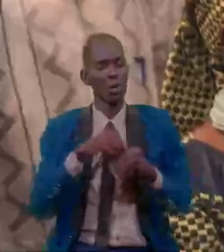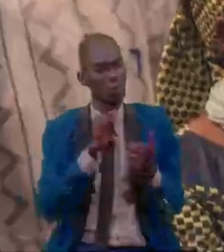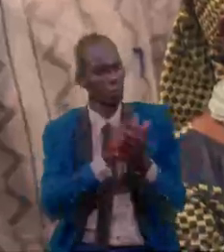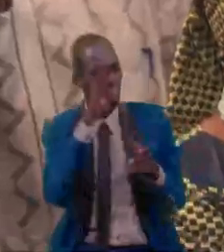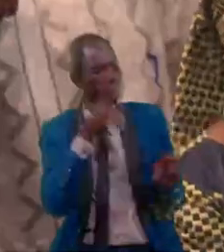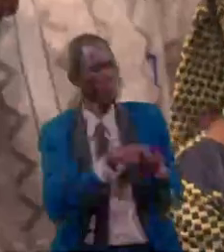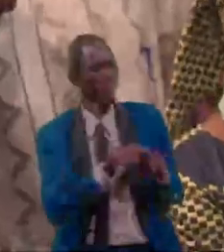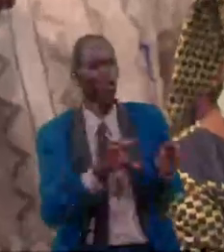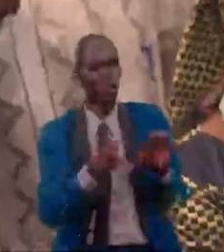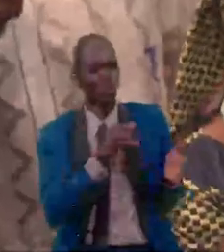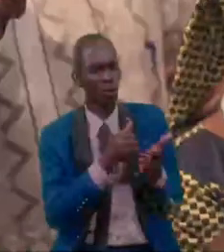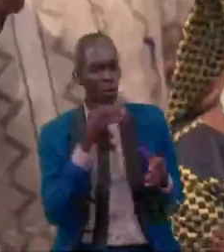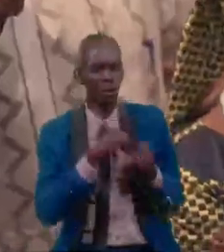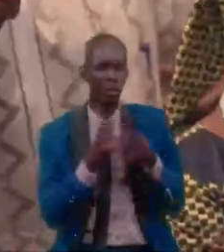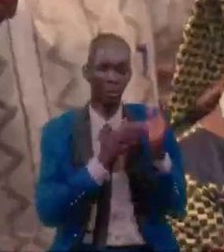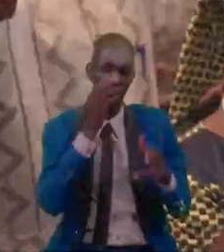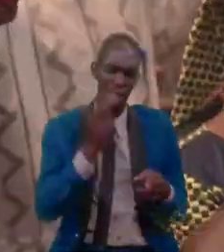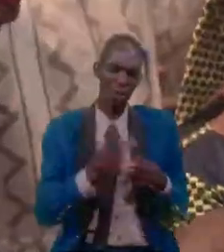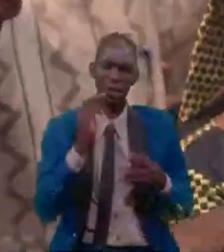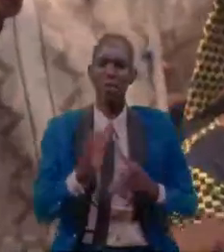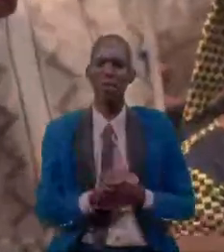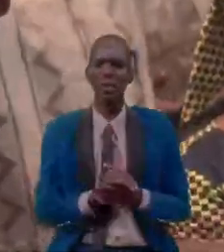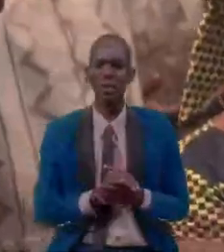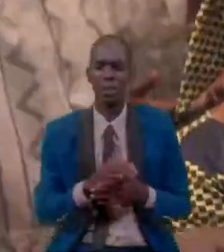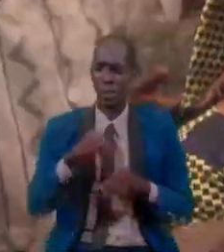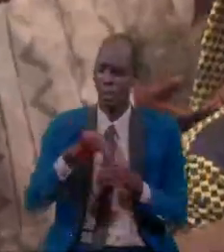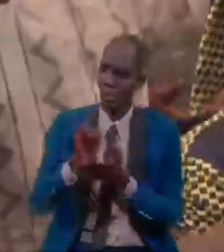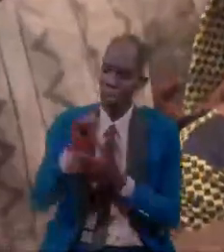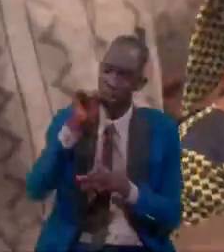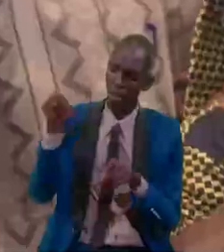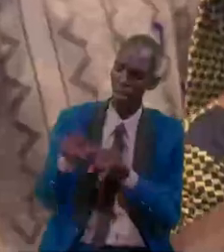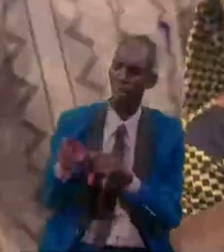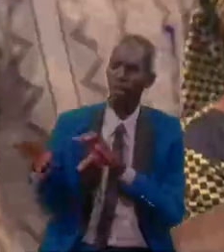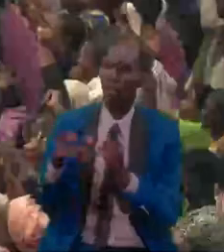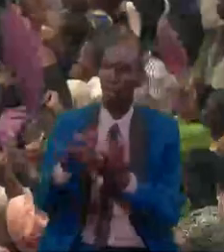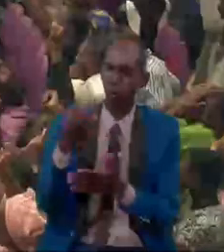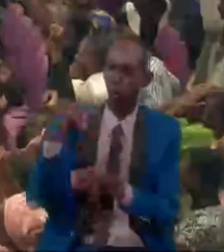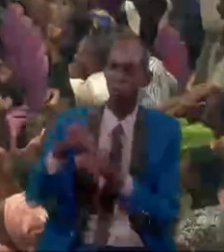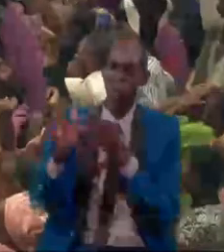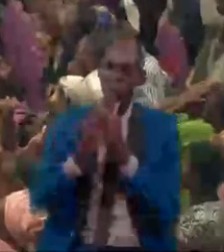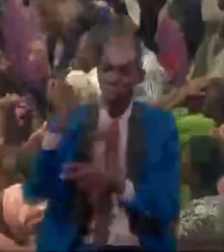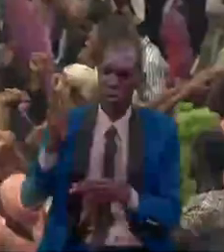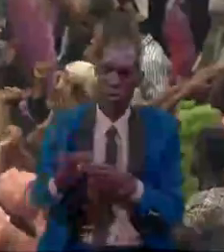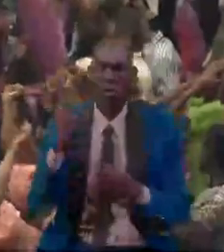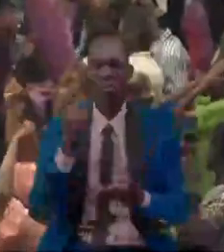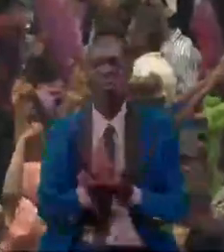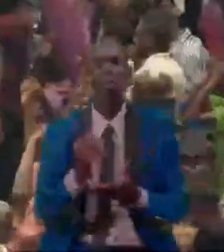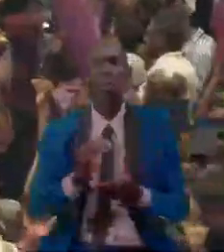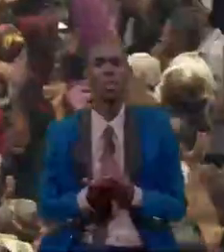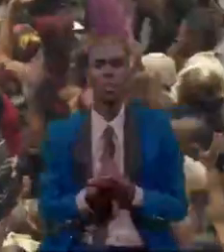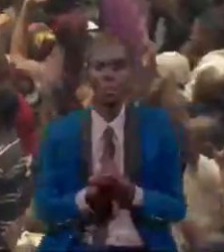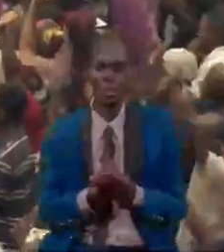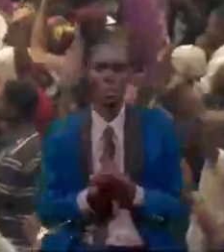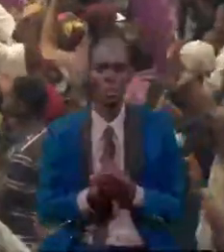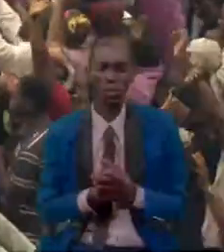frère là, fais-le au nom de Jésus. Dans la sœur là, fais-le au nom de Jésus.